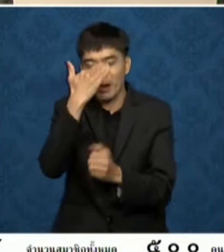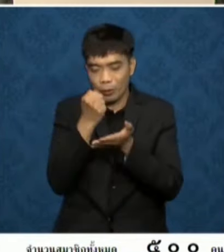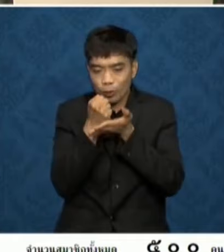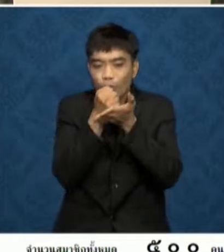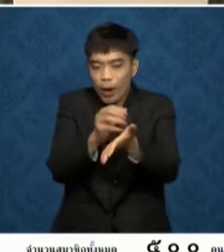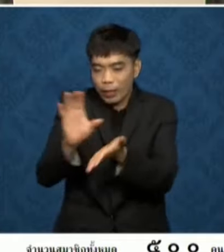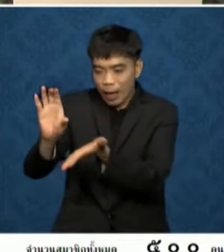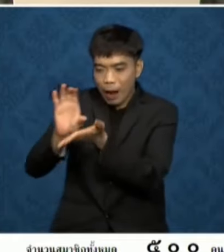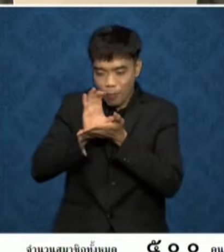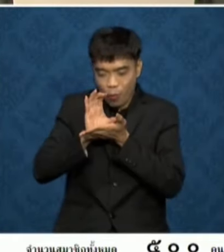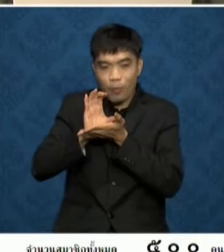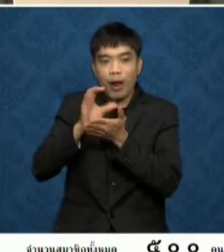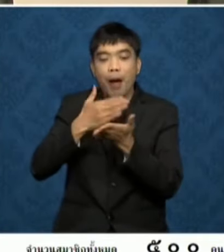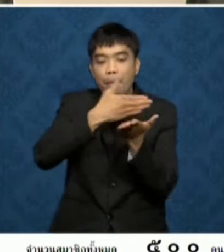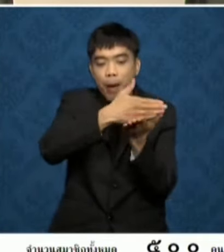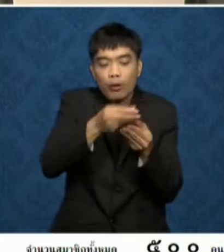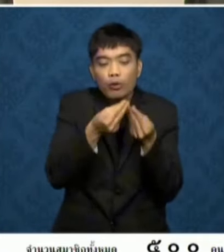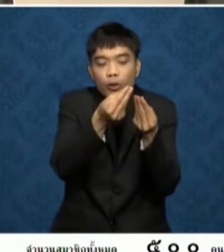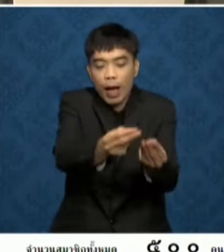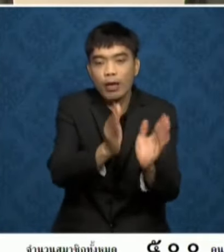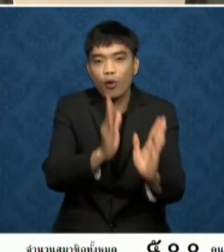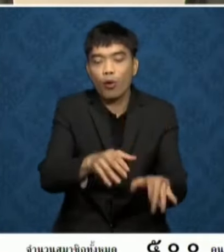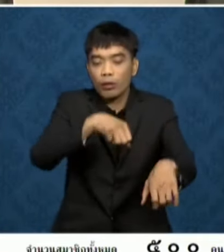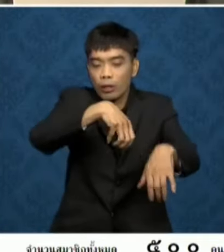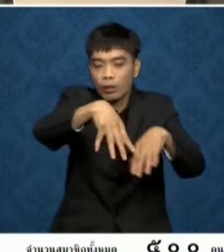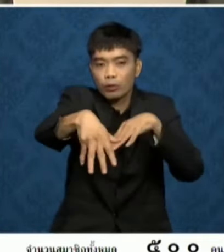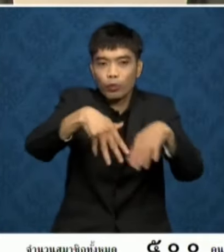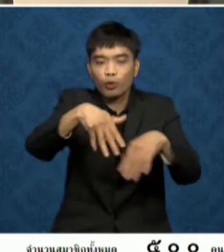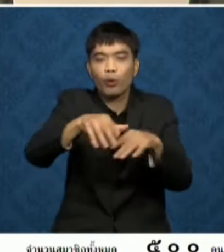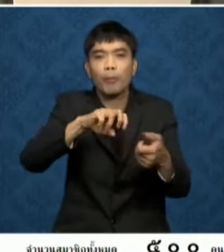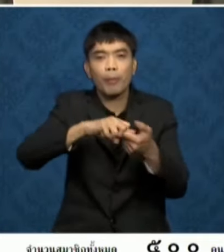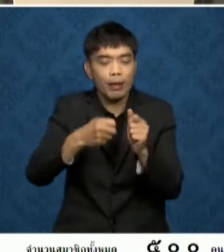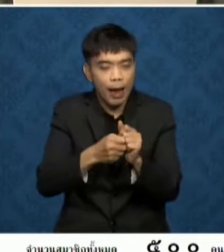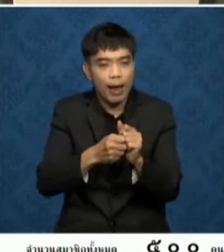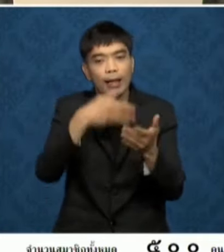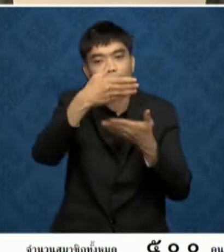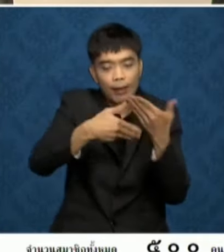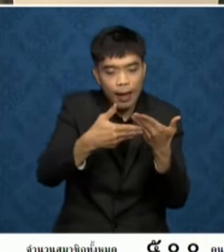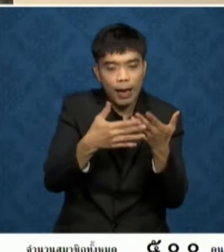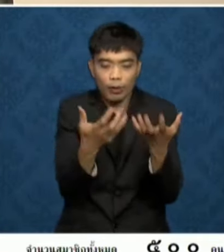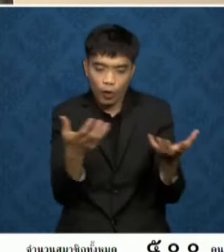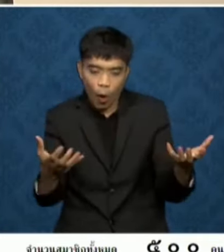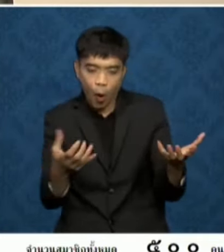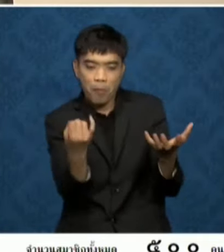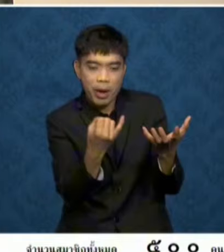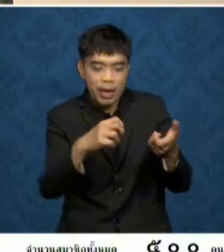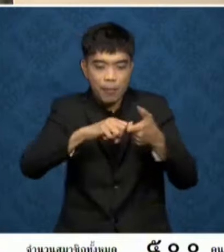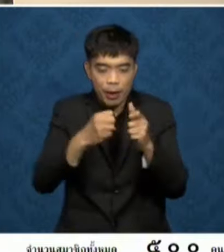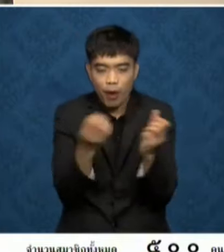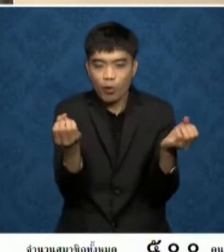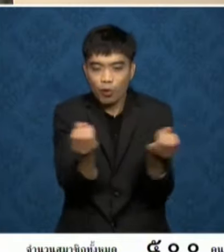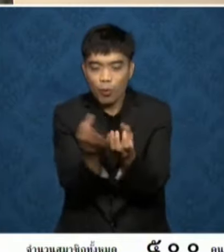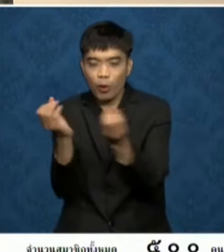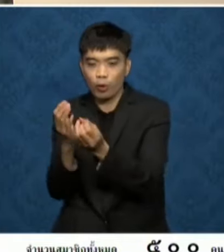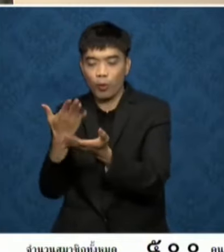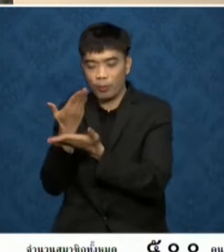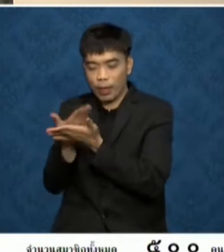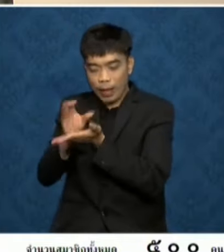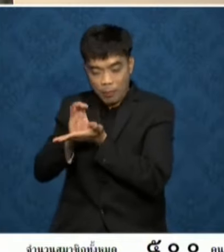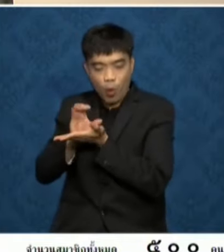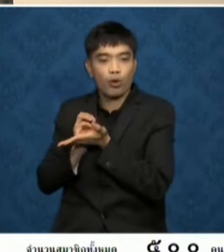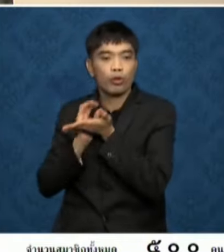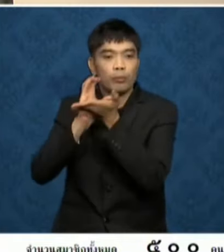รทั้งระบบและครอบคลุมพืชเกษตรกิจทั้งหมดโดยให้การช่วยเหลือด้านการตลาดสินค้าเกษตรและปัจจัยการผลิตก็ในส่ว